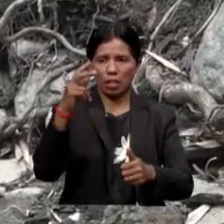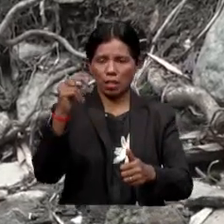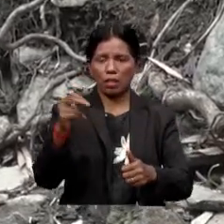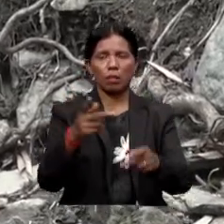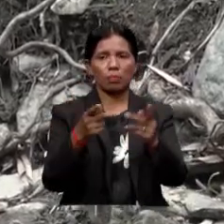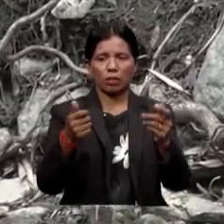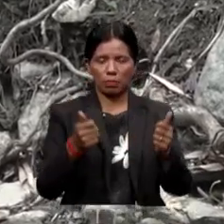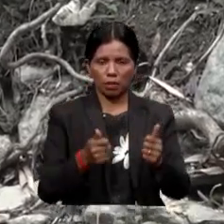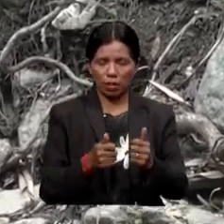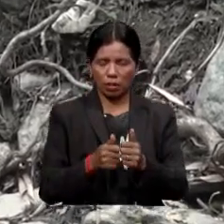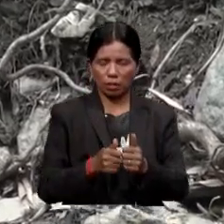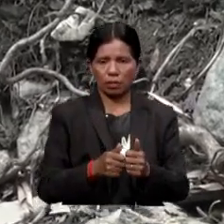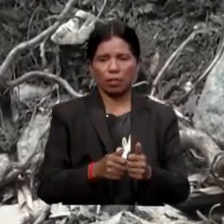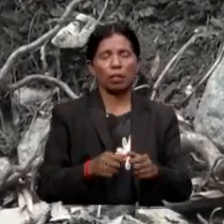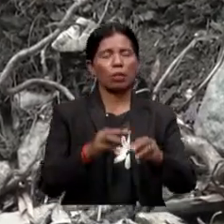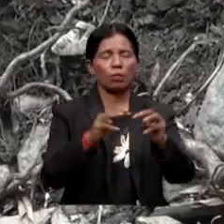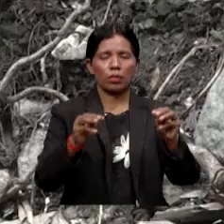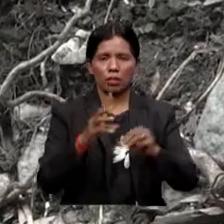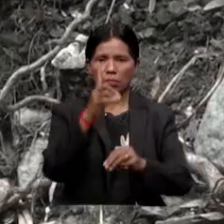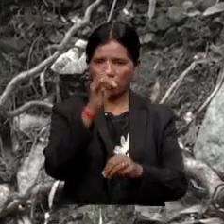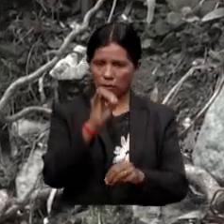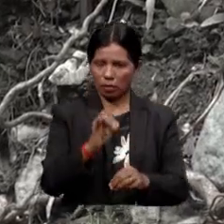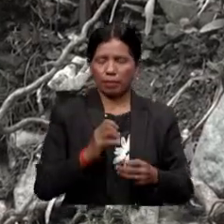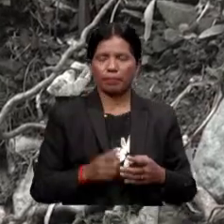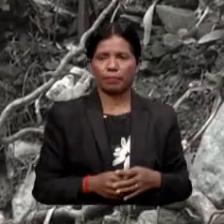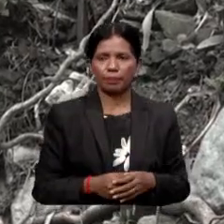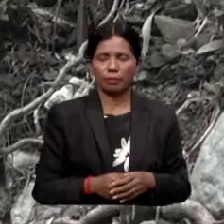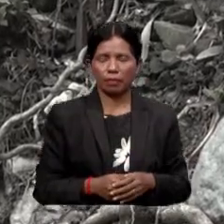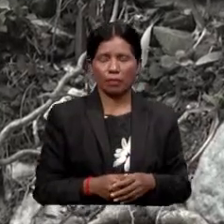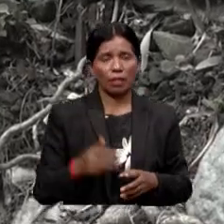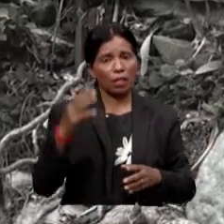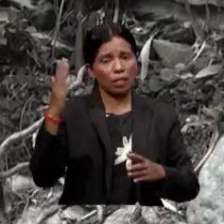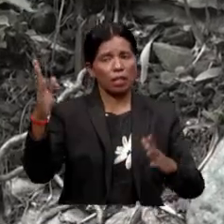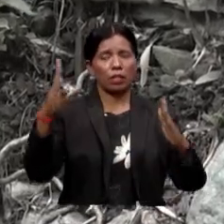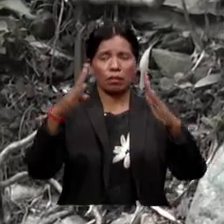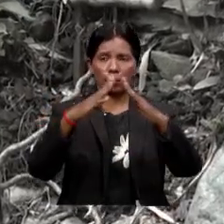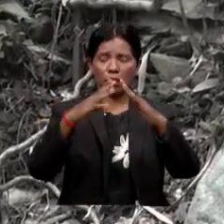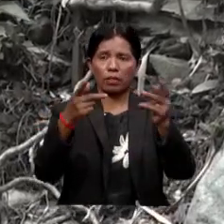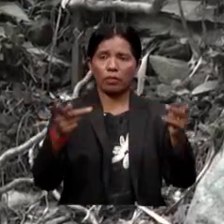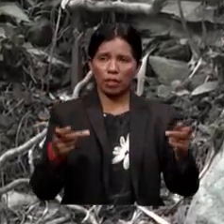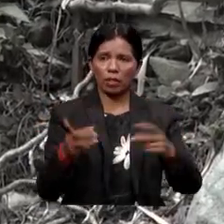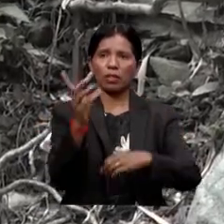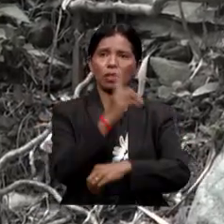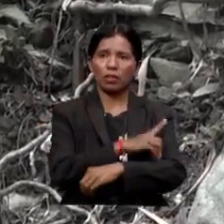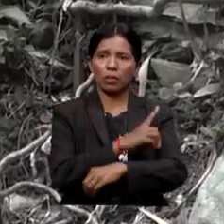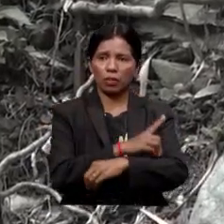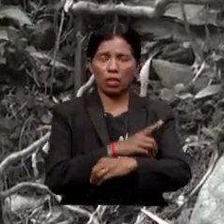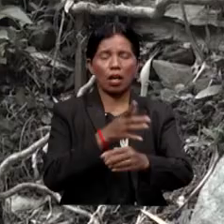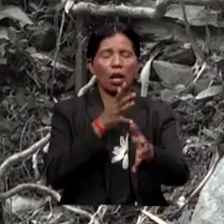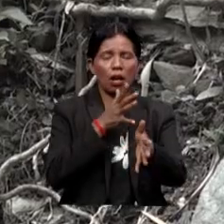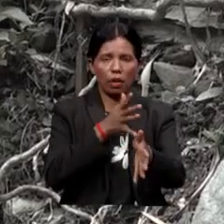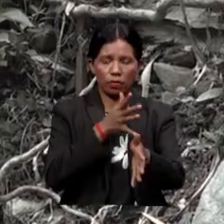posto administrativo na infeto municipio dili. Iha umane makfating ne be lorong-lorong avo Mateus hela